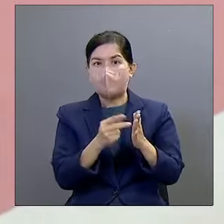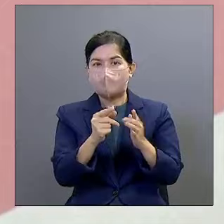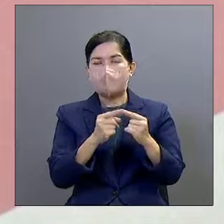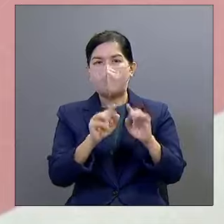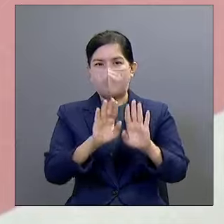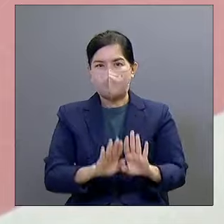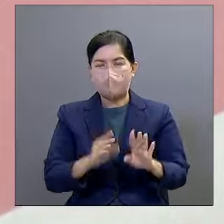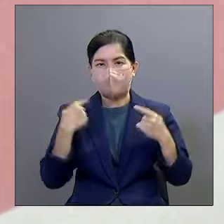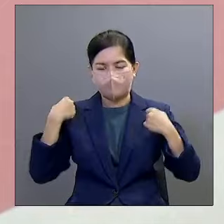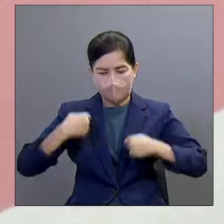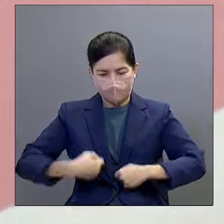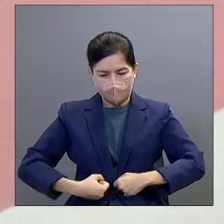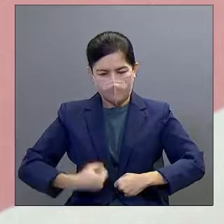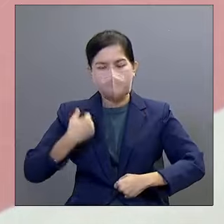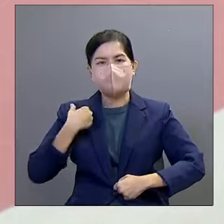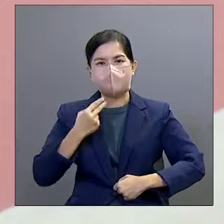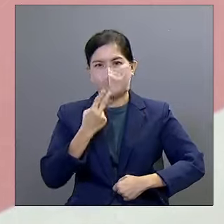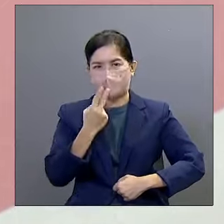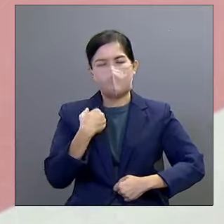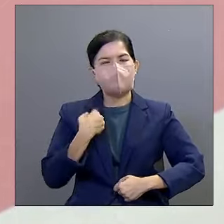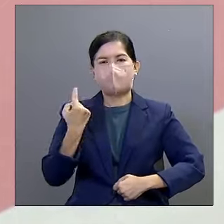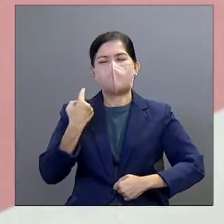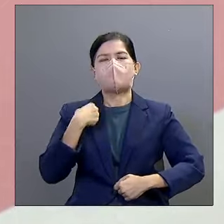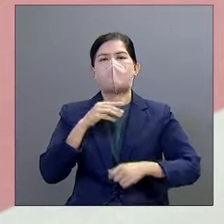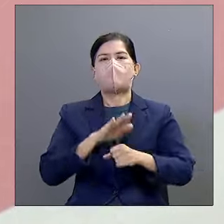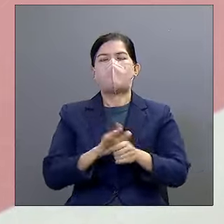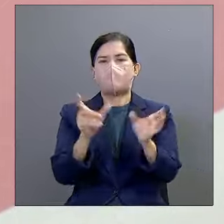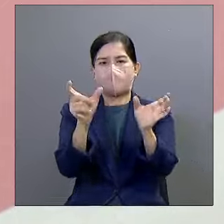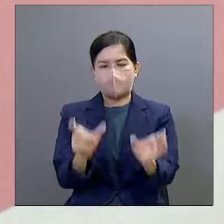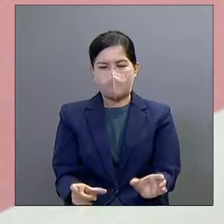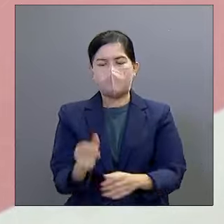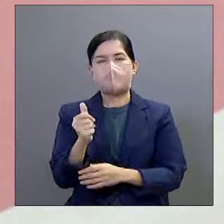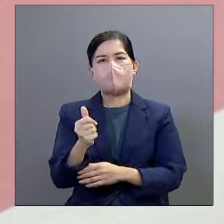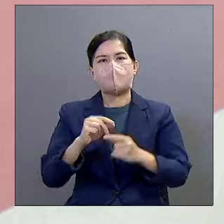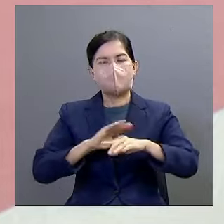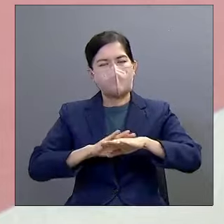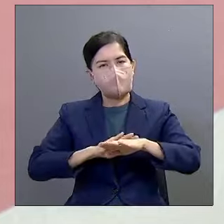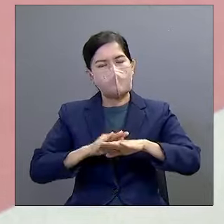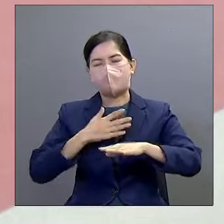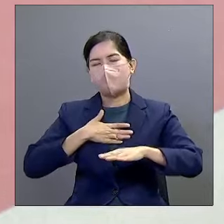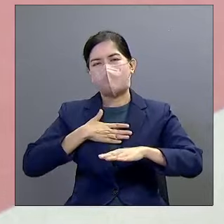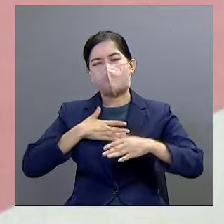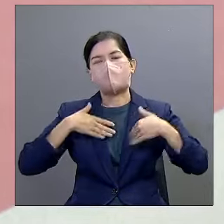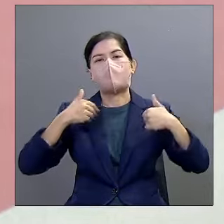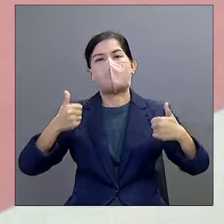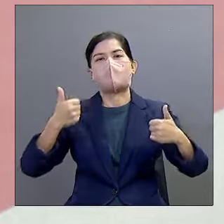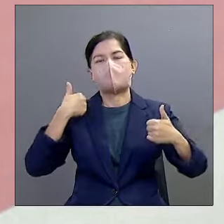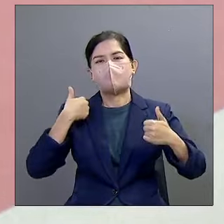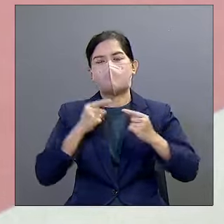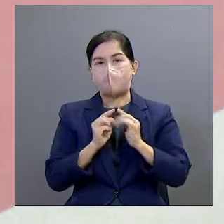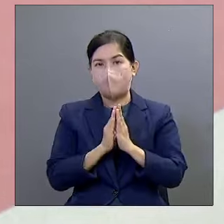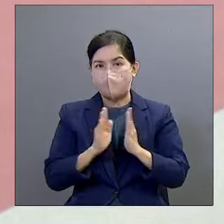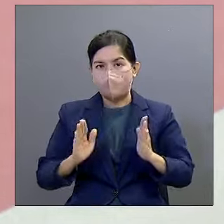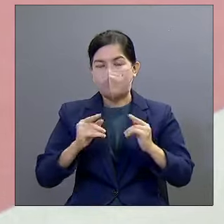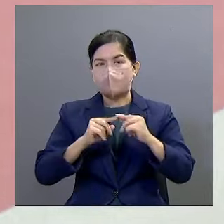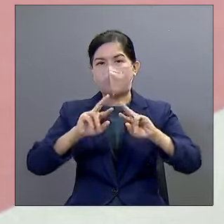ไม่ต้องเยอะพร็อพไง ต ั วเดียวอยู่เลย ตัวเดียวอยู่แล้วก็ใส่กางเกงได้นะผ้าก็ใส่สบายด้วยขอบคุณนะครับจากห้องเสื้อไทยจิรพัฒน์สำหรับการ